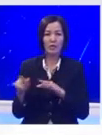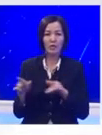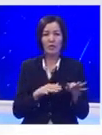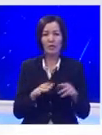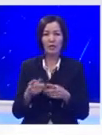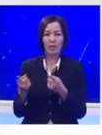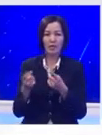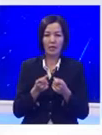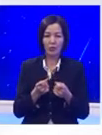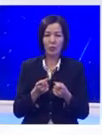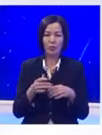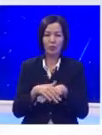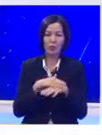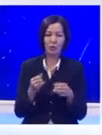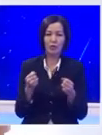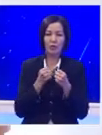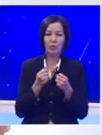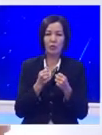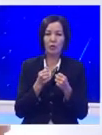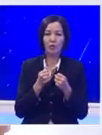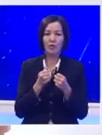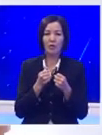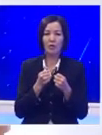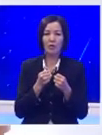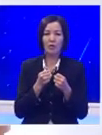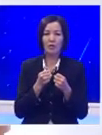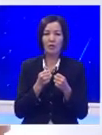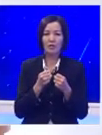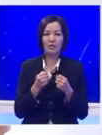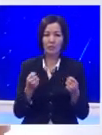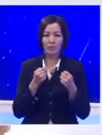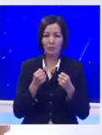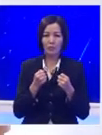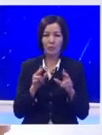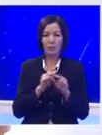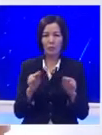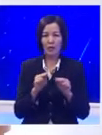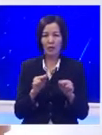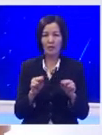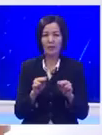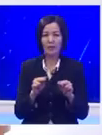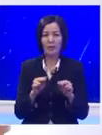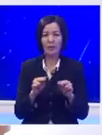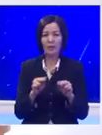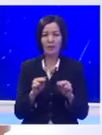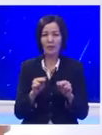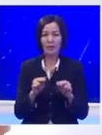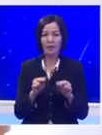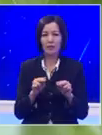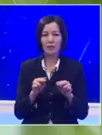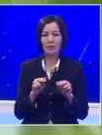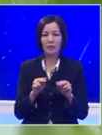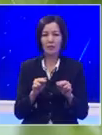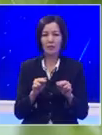іс-шараларға, бұқаралық спорттық шараларға тартуда да осы мектептегі дене шынықтыру пәндерінің